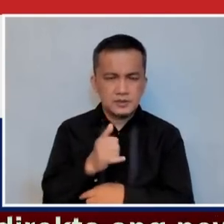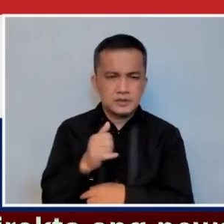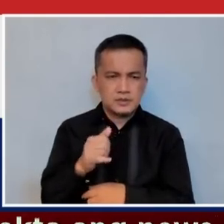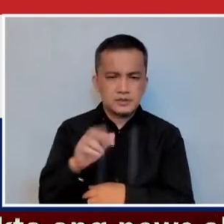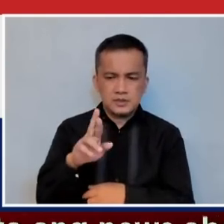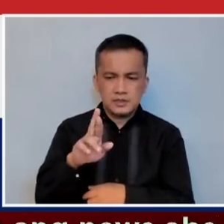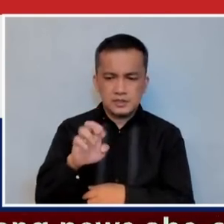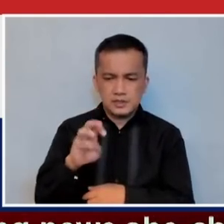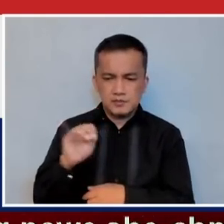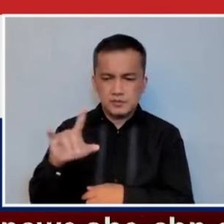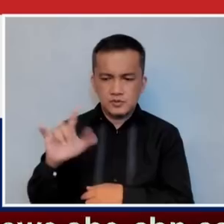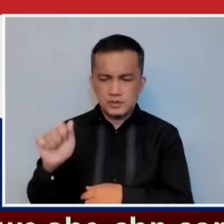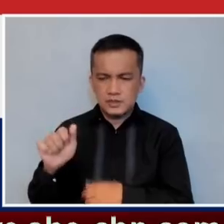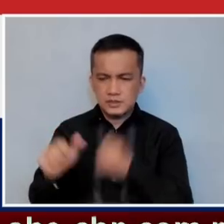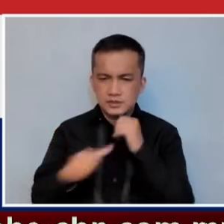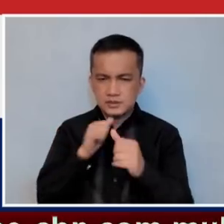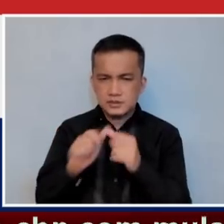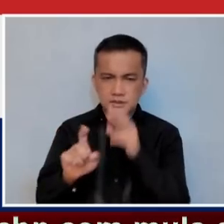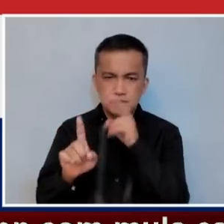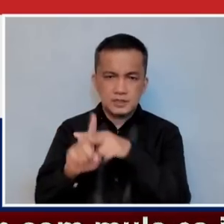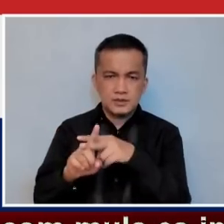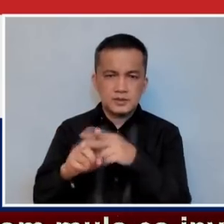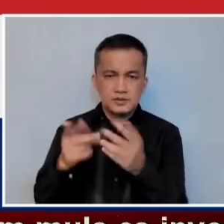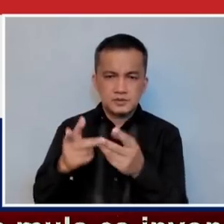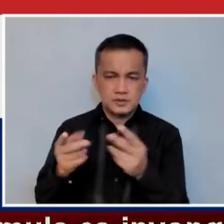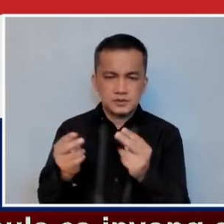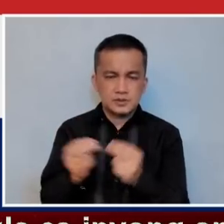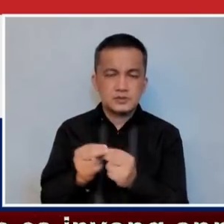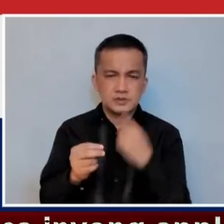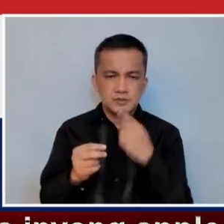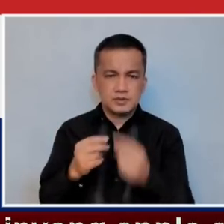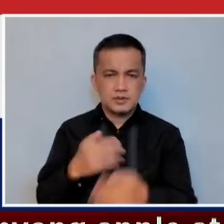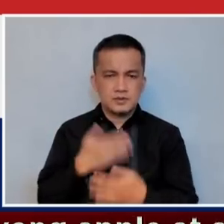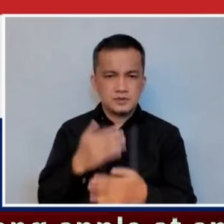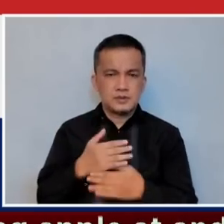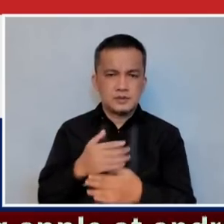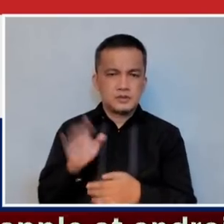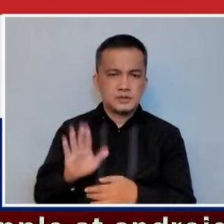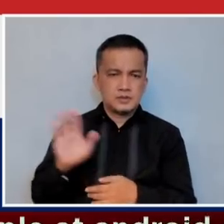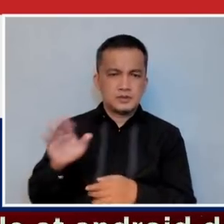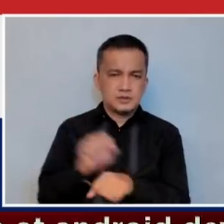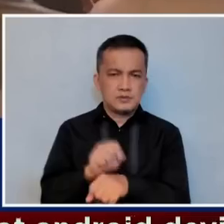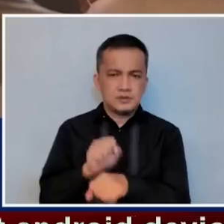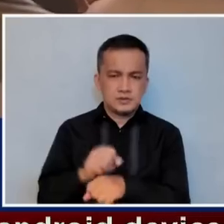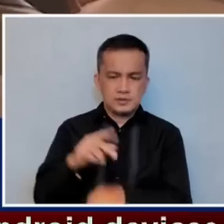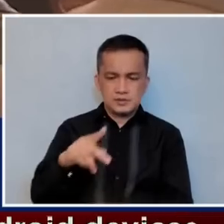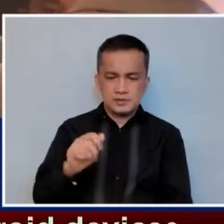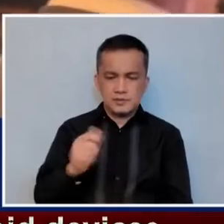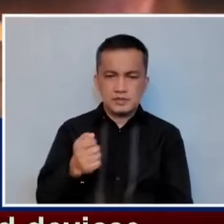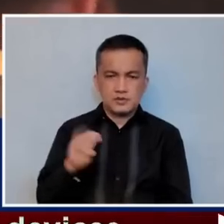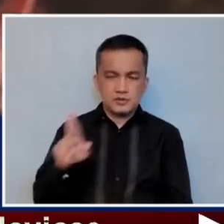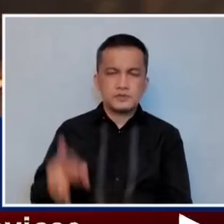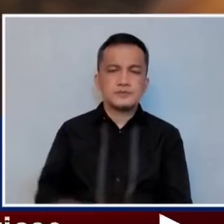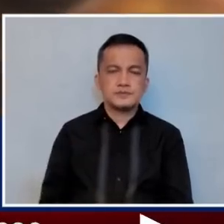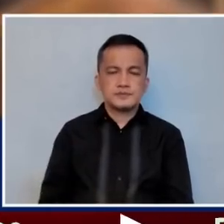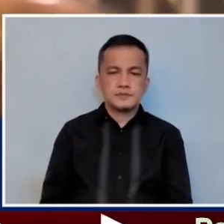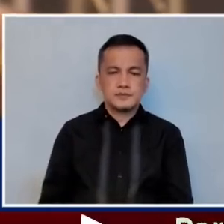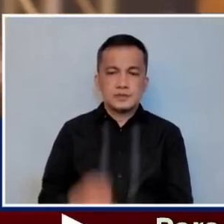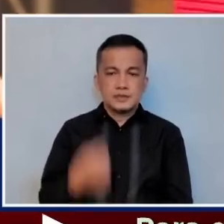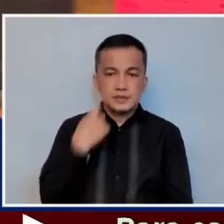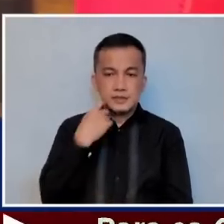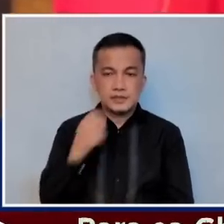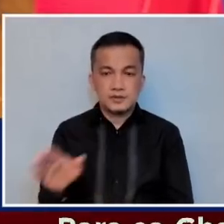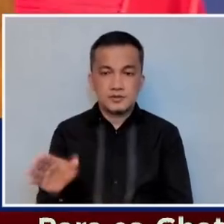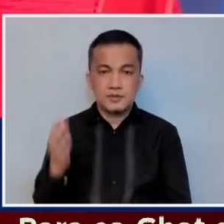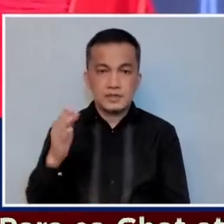Remulla na nag-apply siya sa naturang posisyon at sinabing masaya na siya sa kanyang trabaho sa PAGCOR. Kaninang umaga, dumalo si